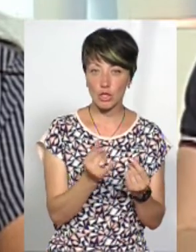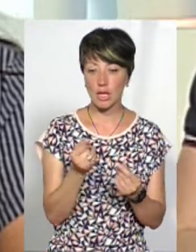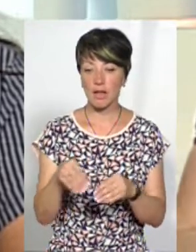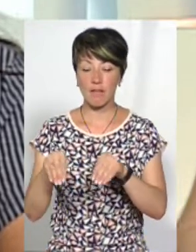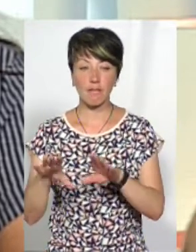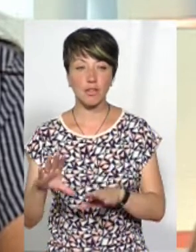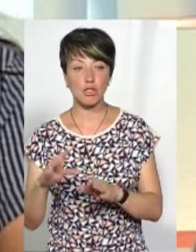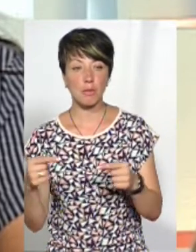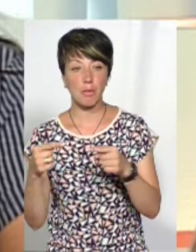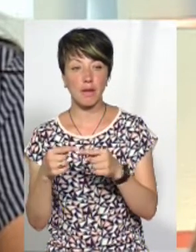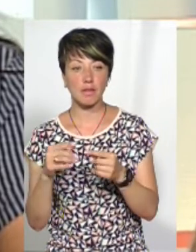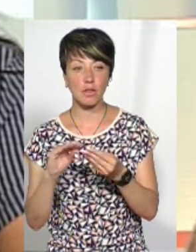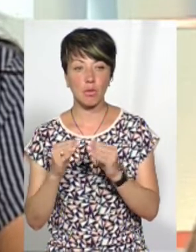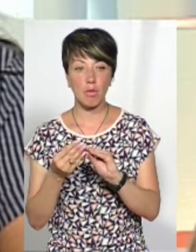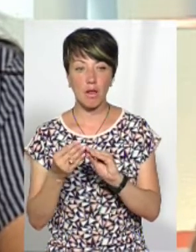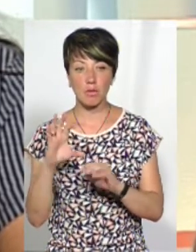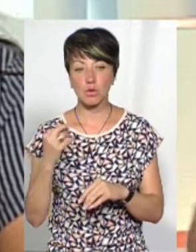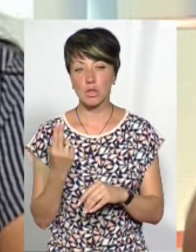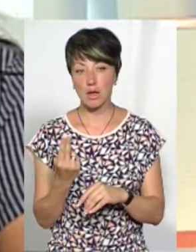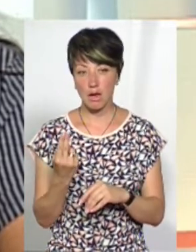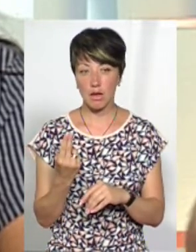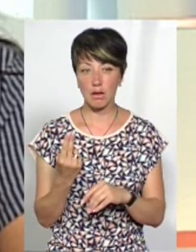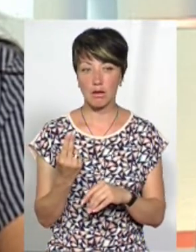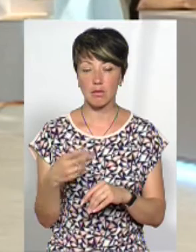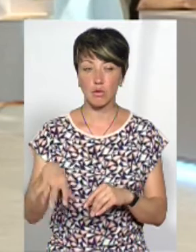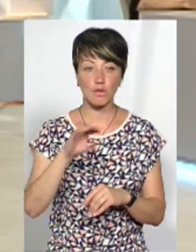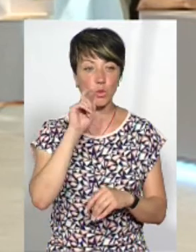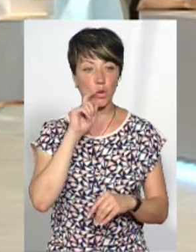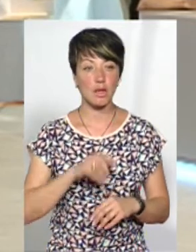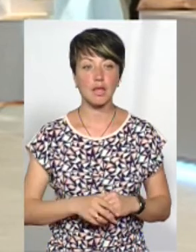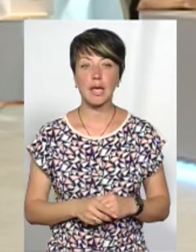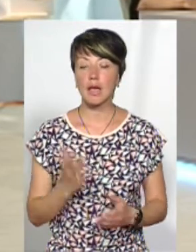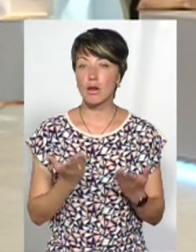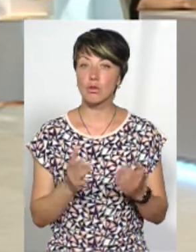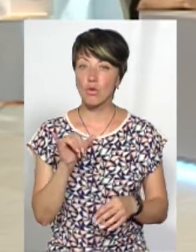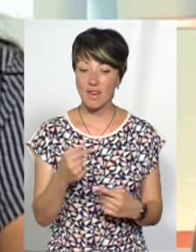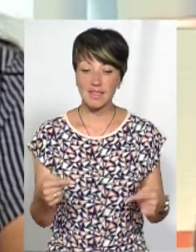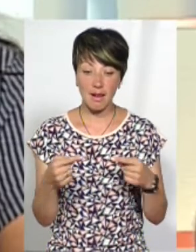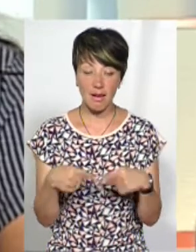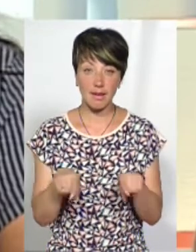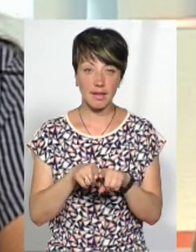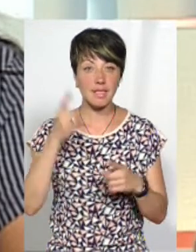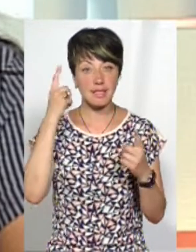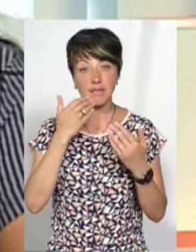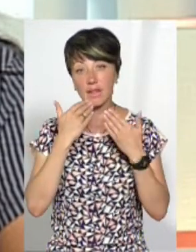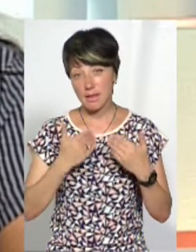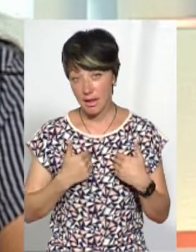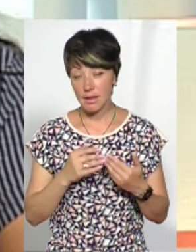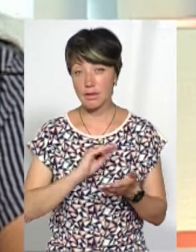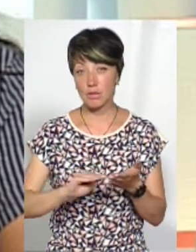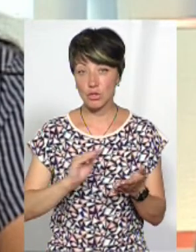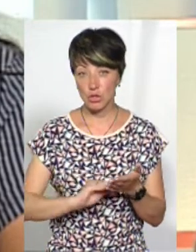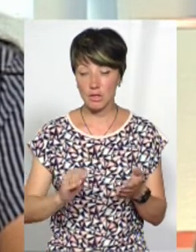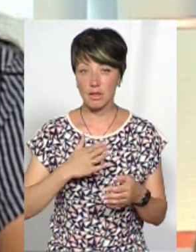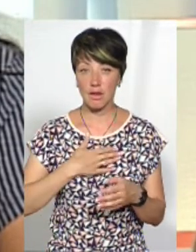а й на вирішення певних проблем там, соціальних по всій Україні. І якщо у вас саме така ідея, звертайтесь до нас,